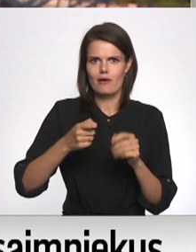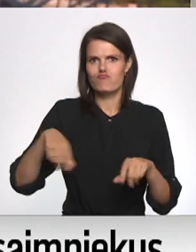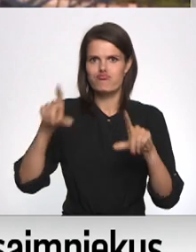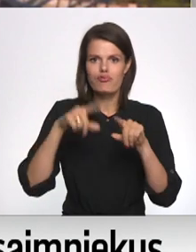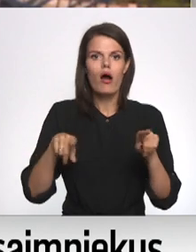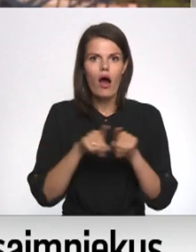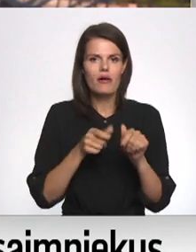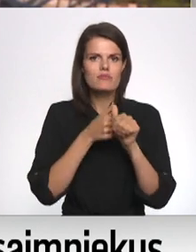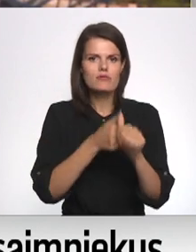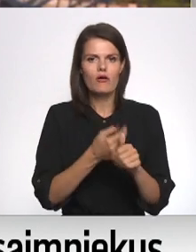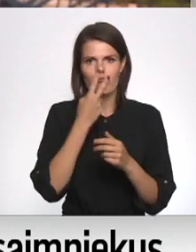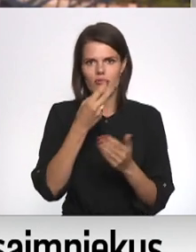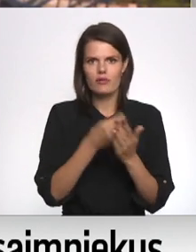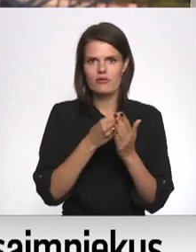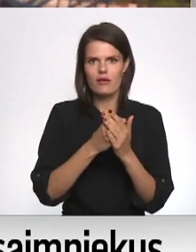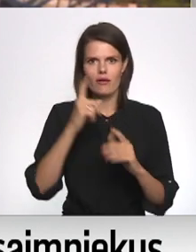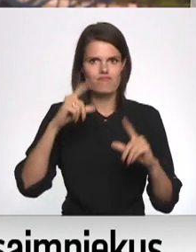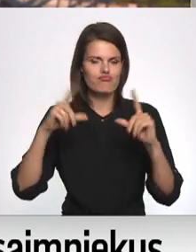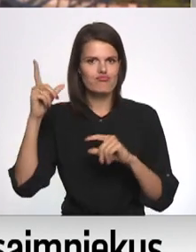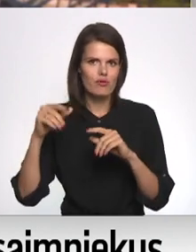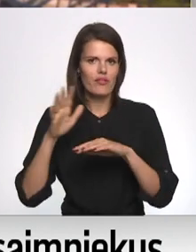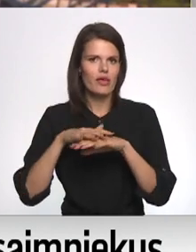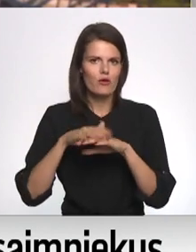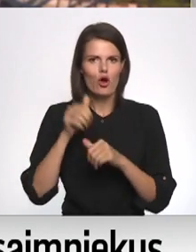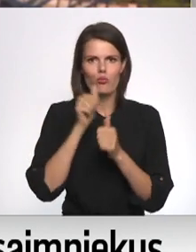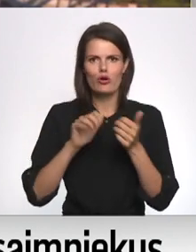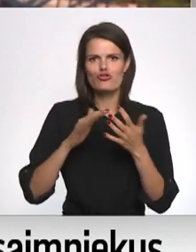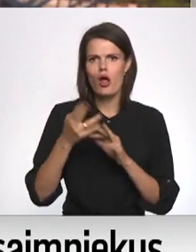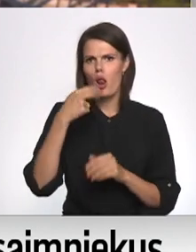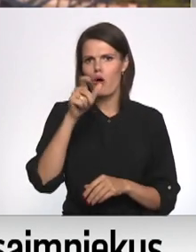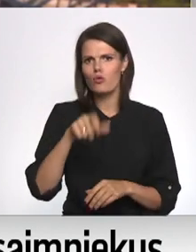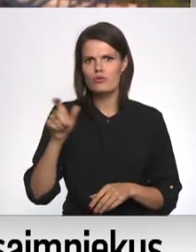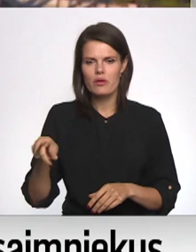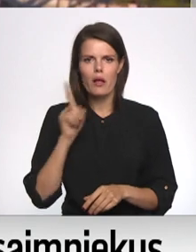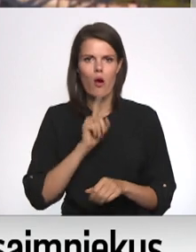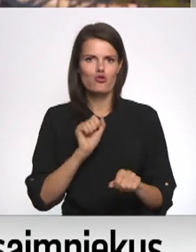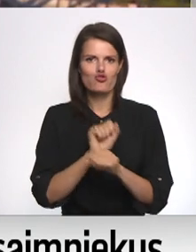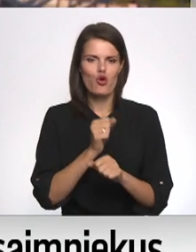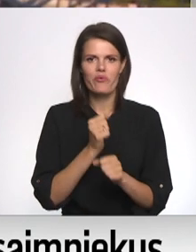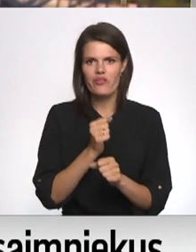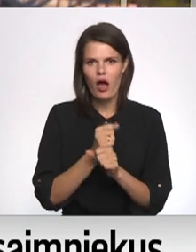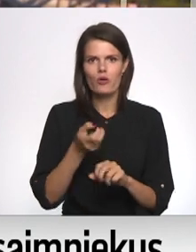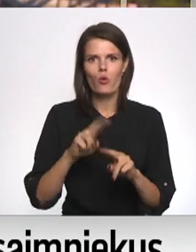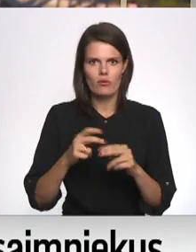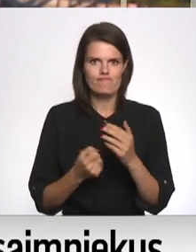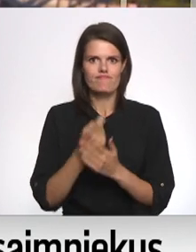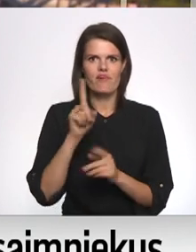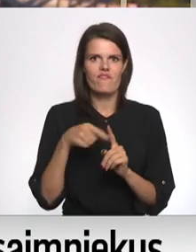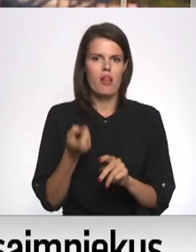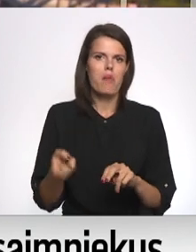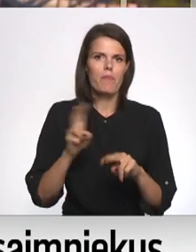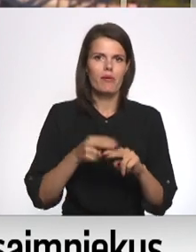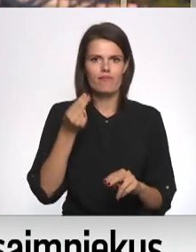kā arī sekojot līdzi cenu svārstībām biržā, nereti lauksaimniekiem nākas pat uz laiku pārtraukt darbu, un tas rada vēl